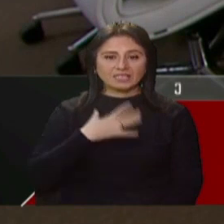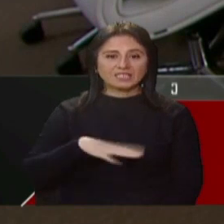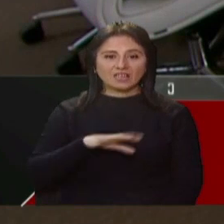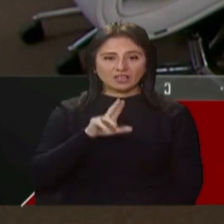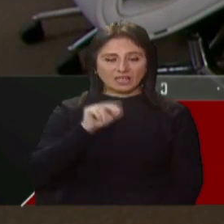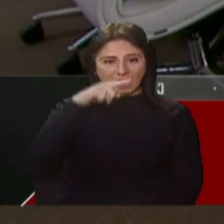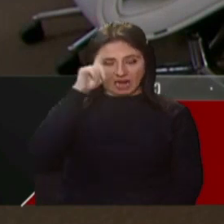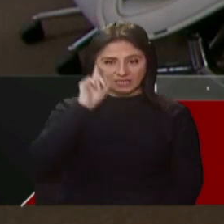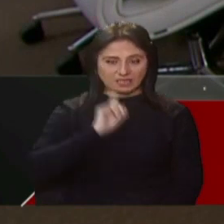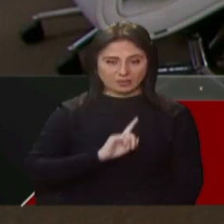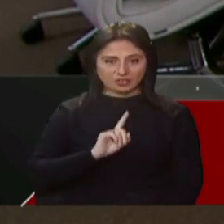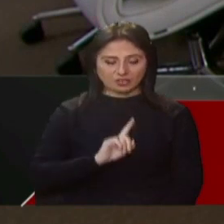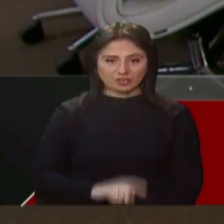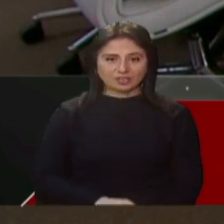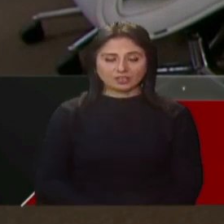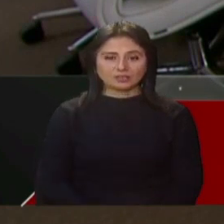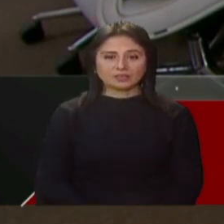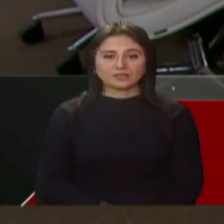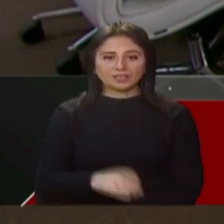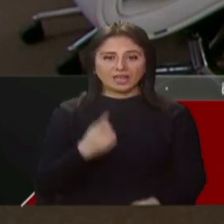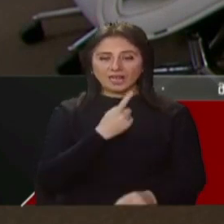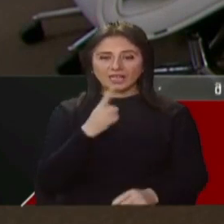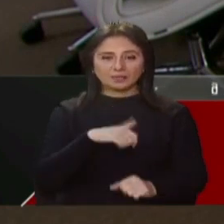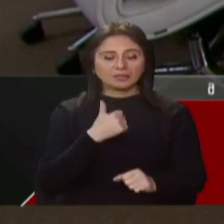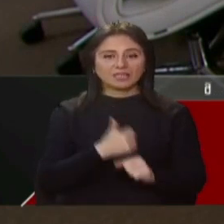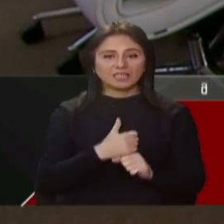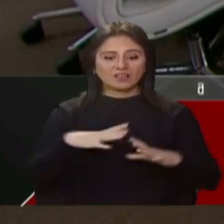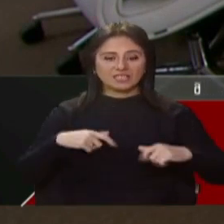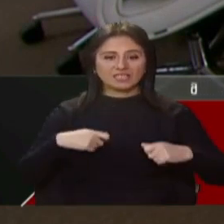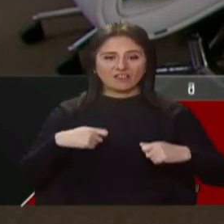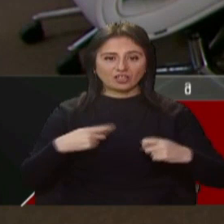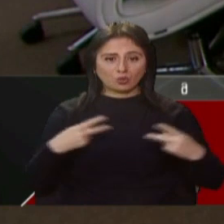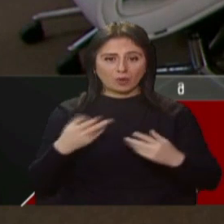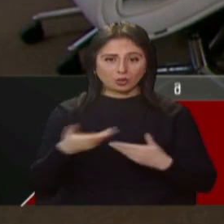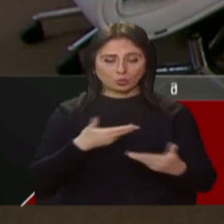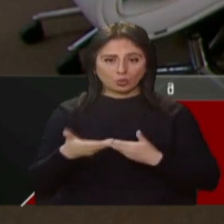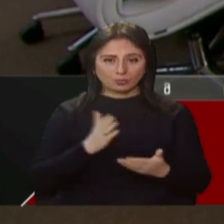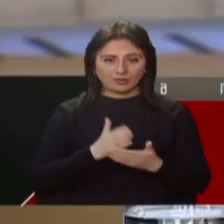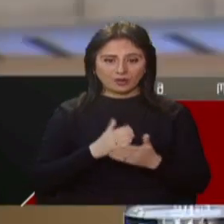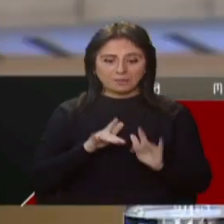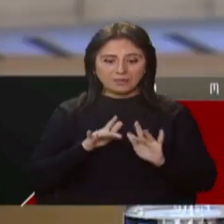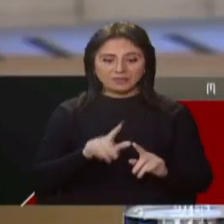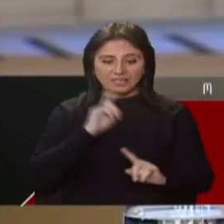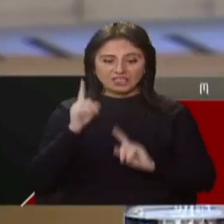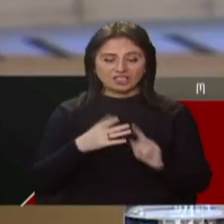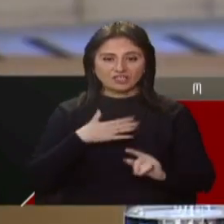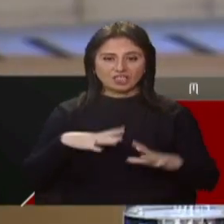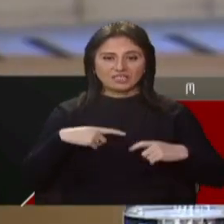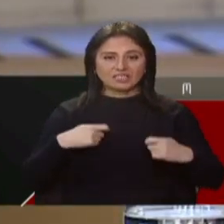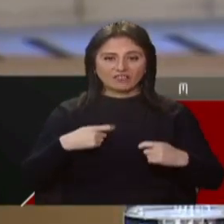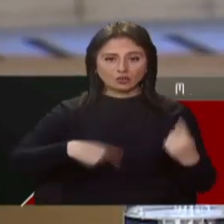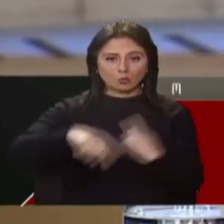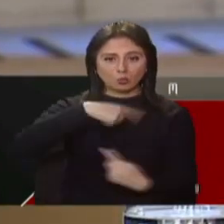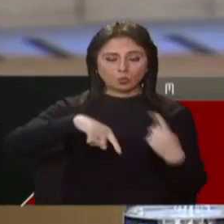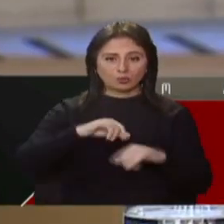Sakartvelo Azerbaycan'ın Sakartvelo Azerbaycan sertetim tavarı savaçlı partneriye mimdinare ces çünkü savaçlı